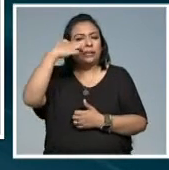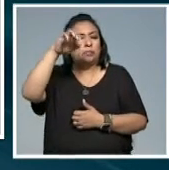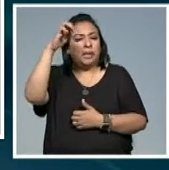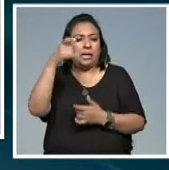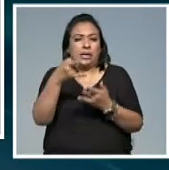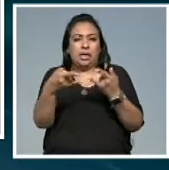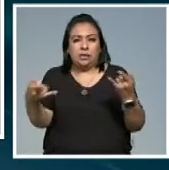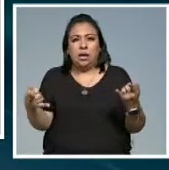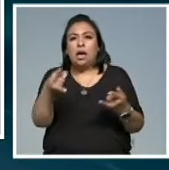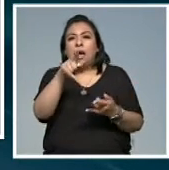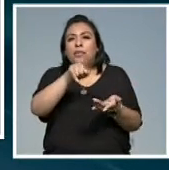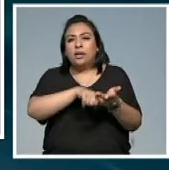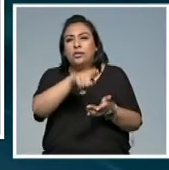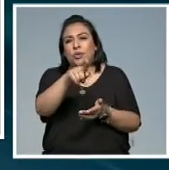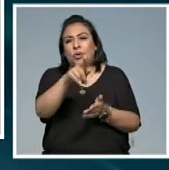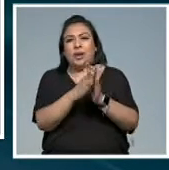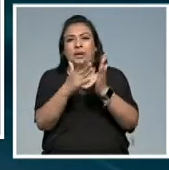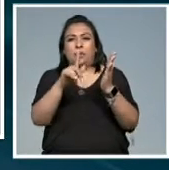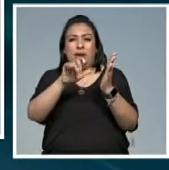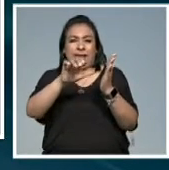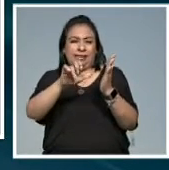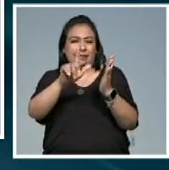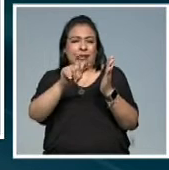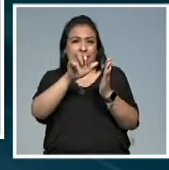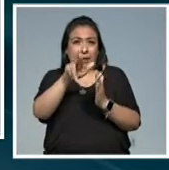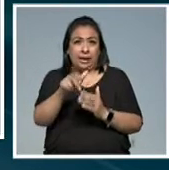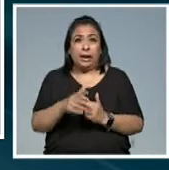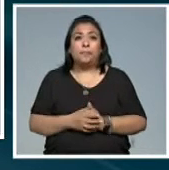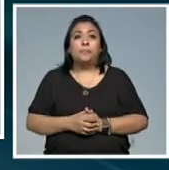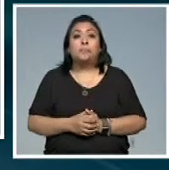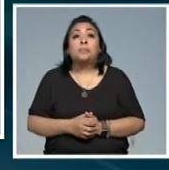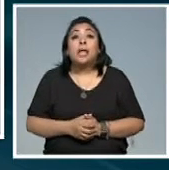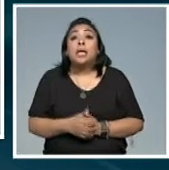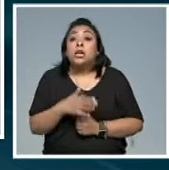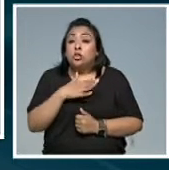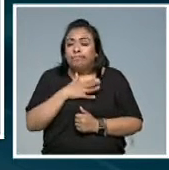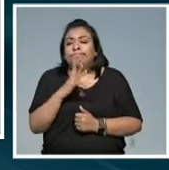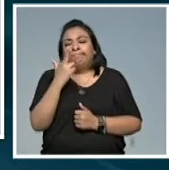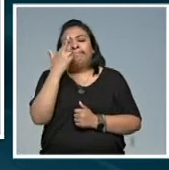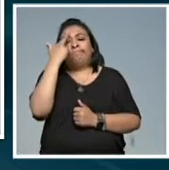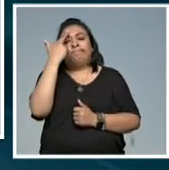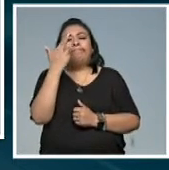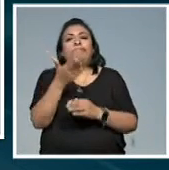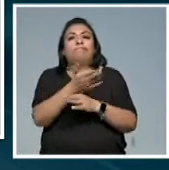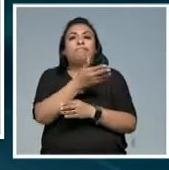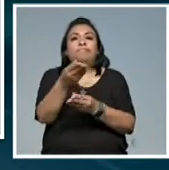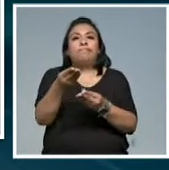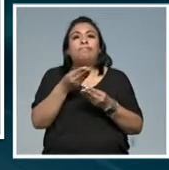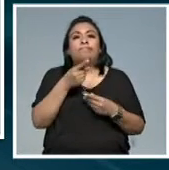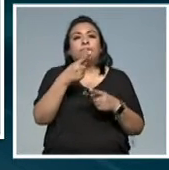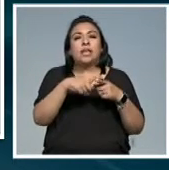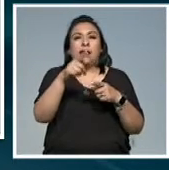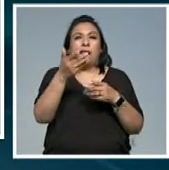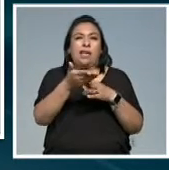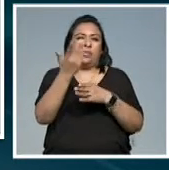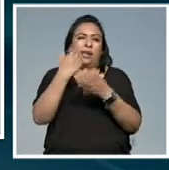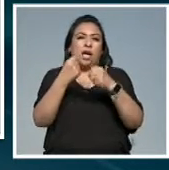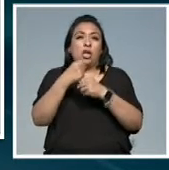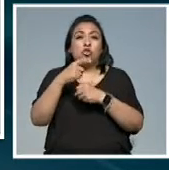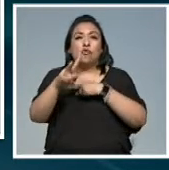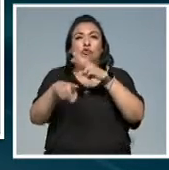fare un'esperienza che racconto nella straniera, che mi arriva da un'opera d'arte. Io qualche anno